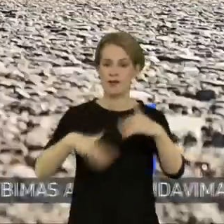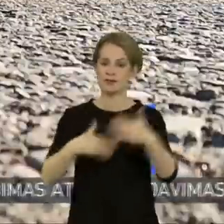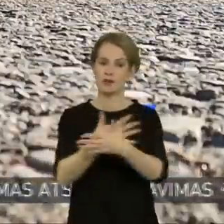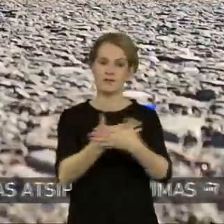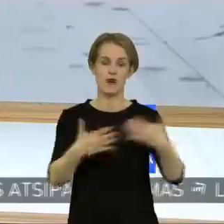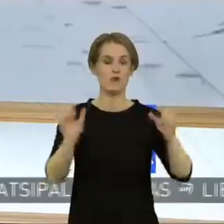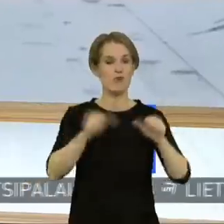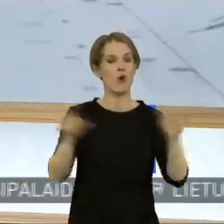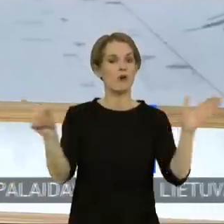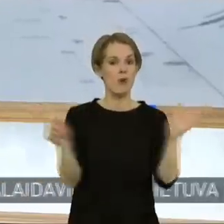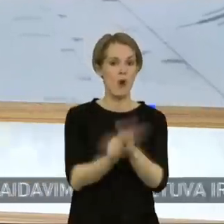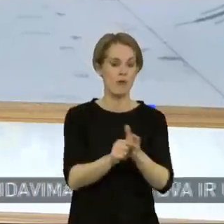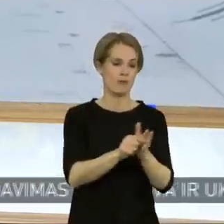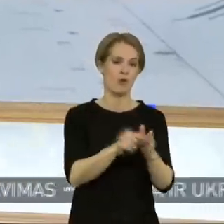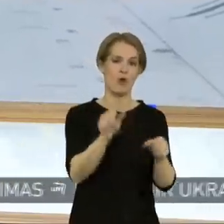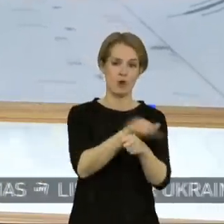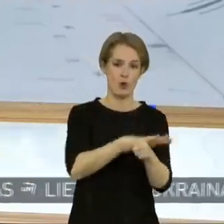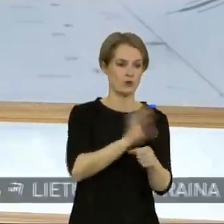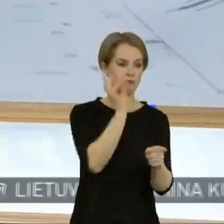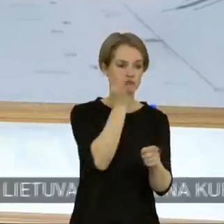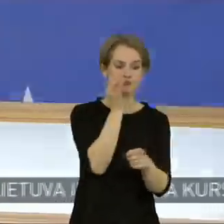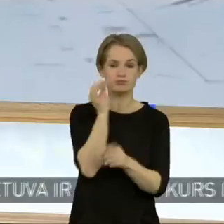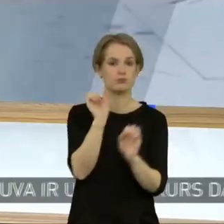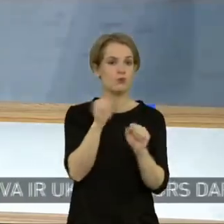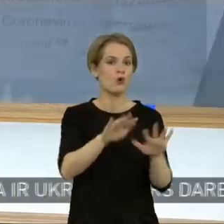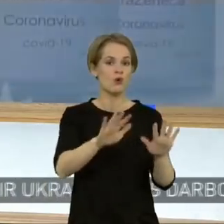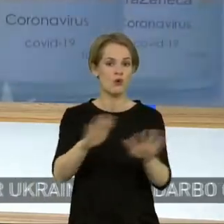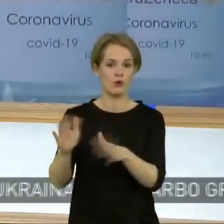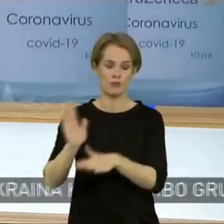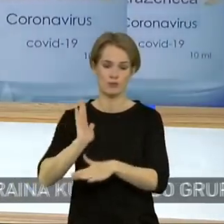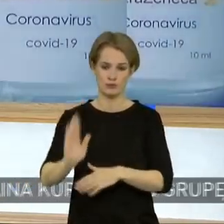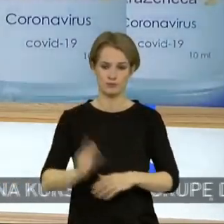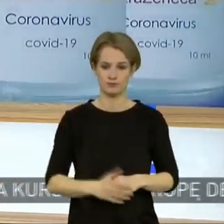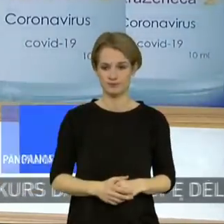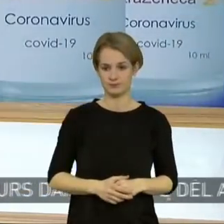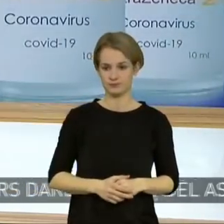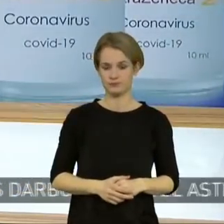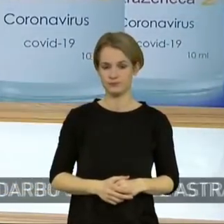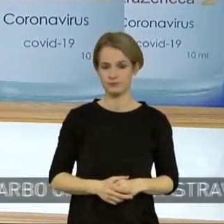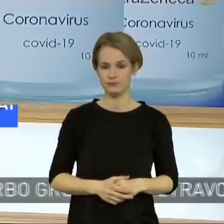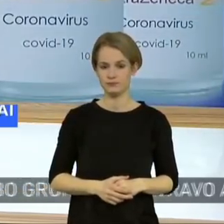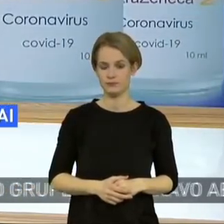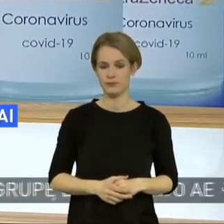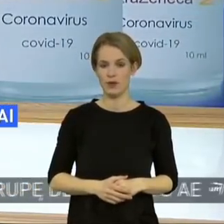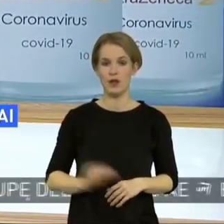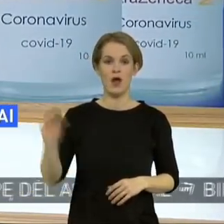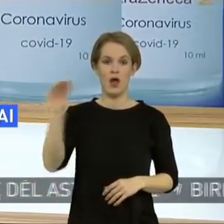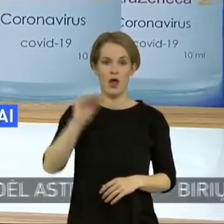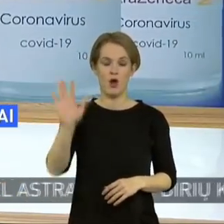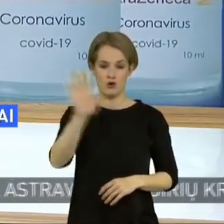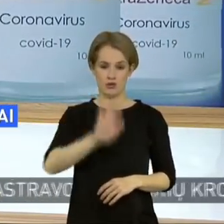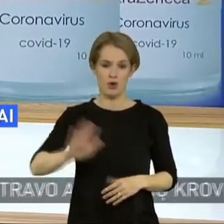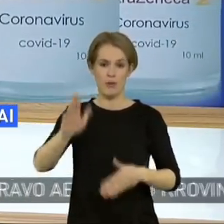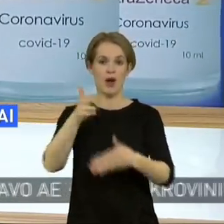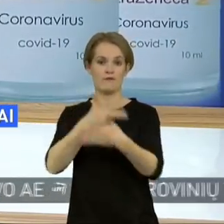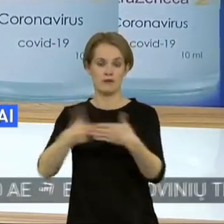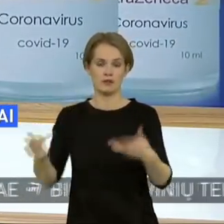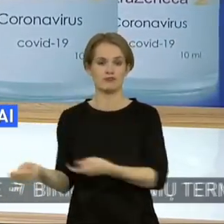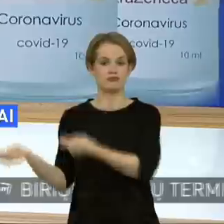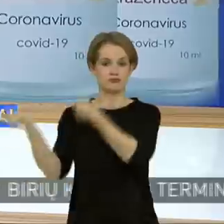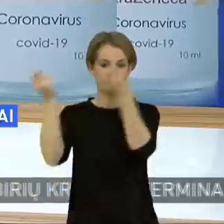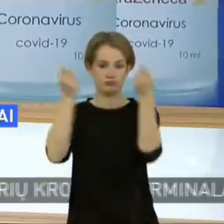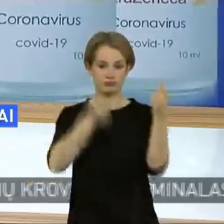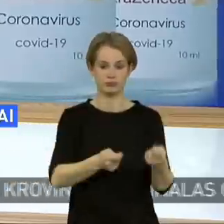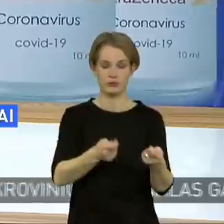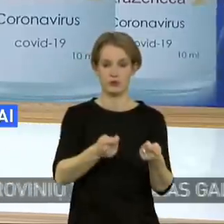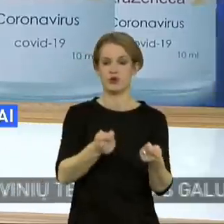privalomai. Europos komisija gina sprendimą blokuoti ES pagamintų vakcinų eksportą. Italijai